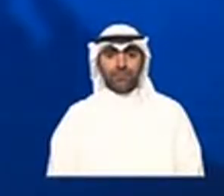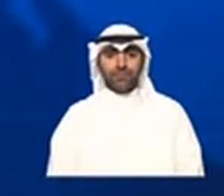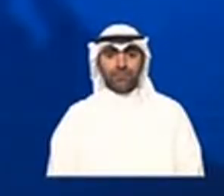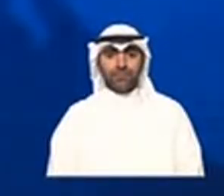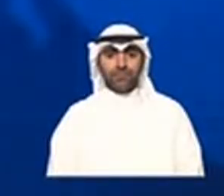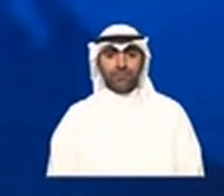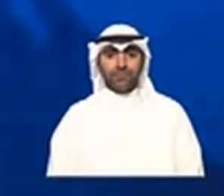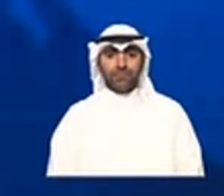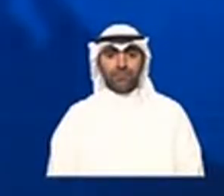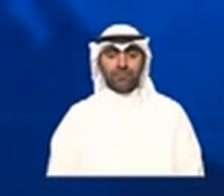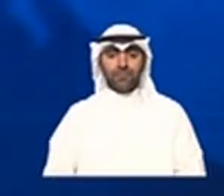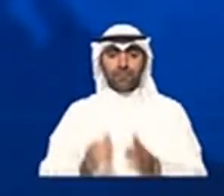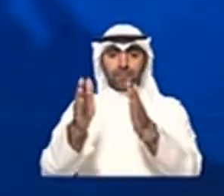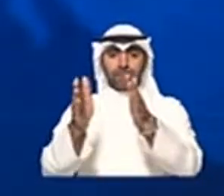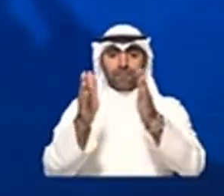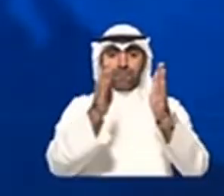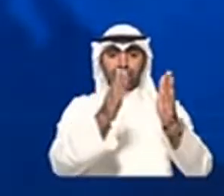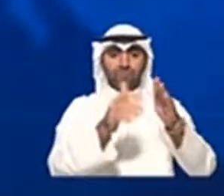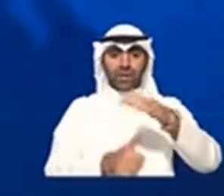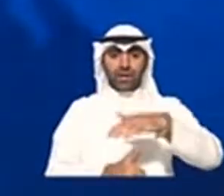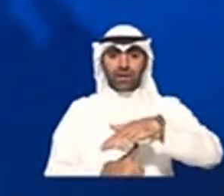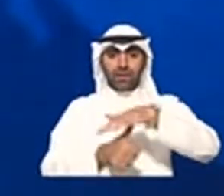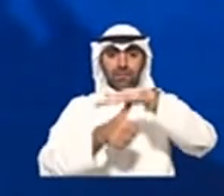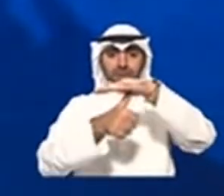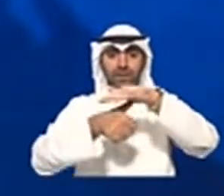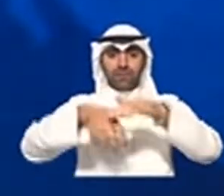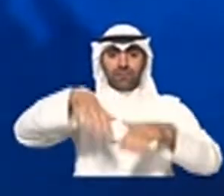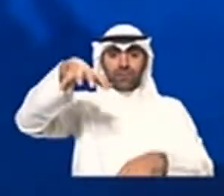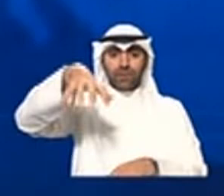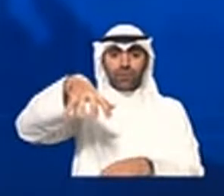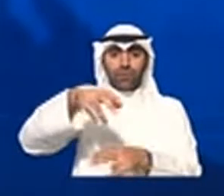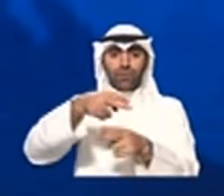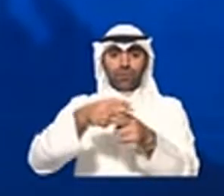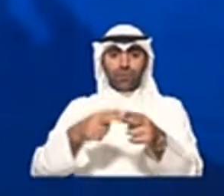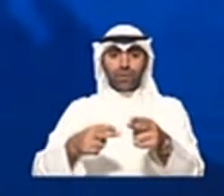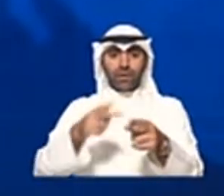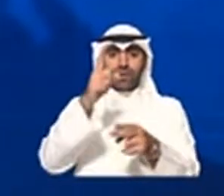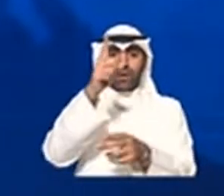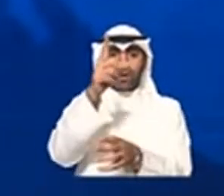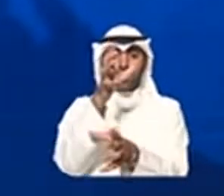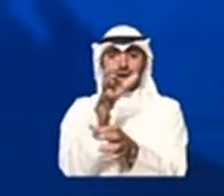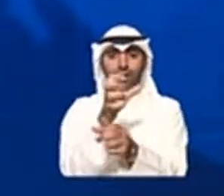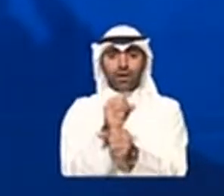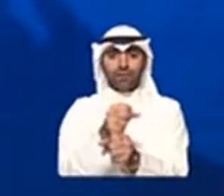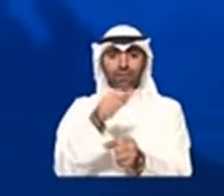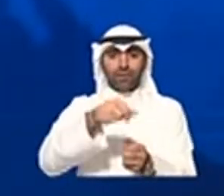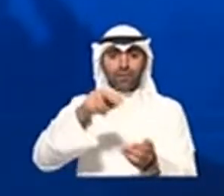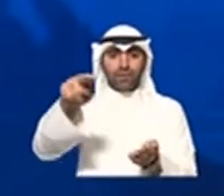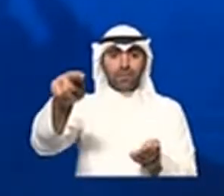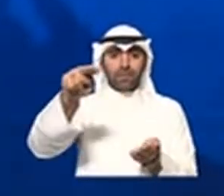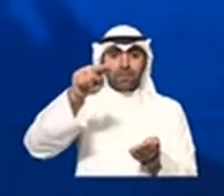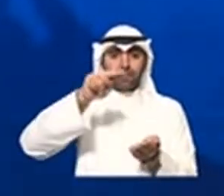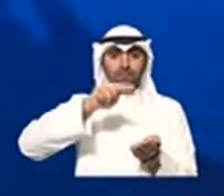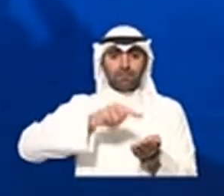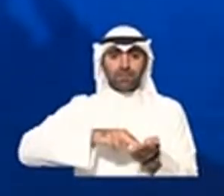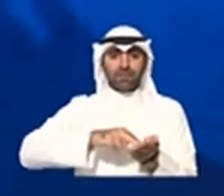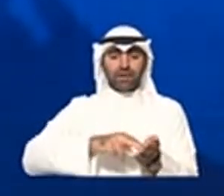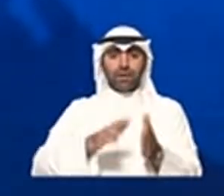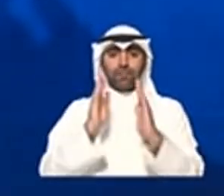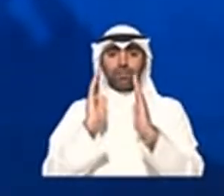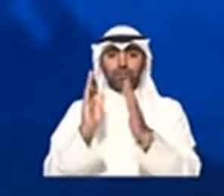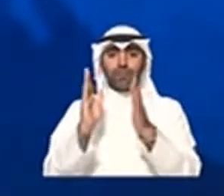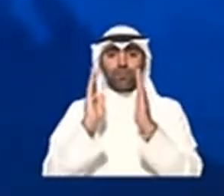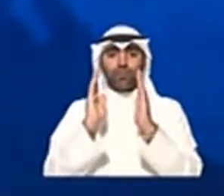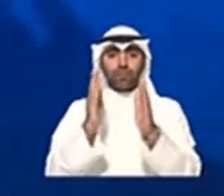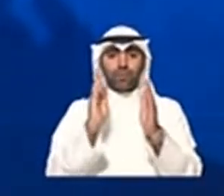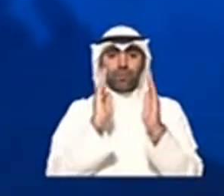تلقى حضرة صاحب السمو أمير البلاد الشيخ نواف الأحمد الجابر الصباح حفظه الله ورعاه ببرقية تهنئة من أخيه صاحب السمو